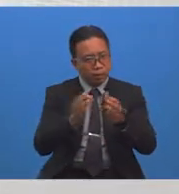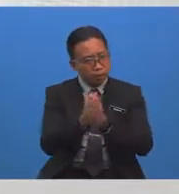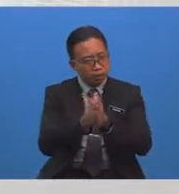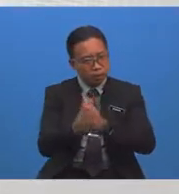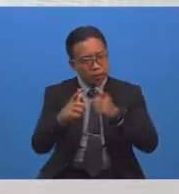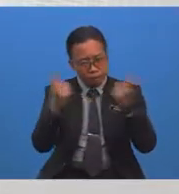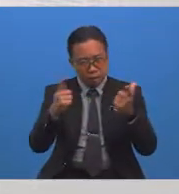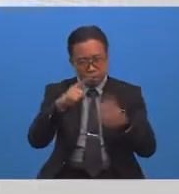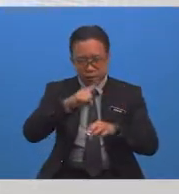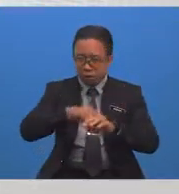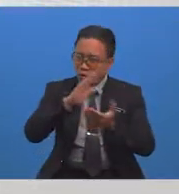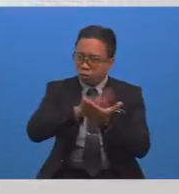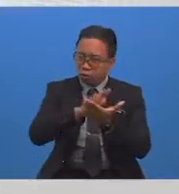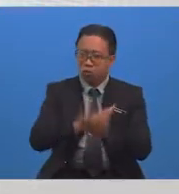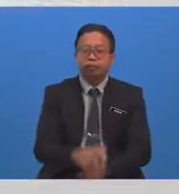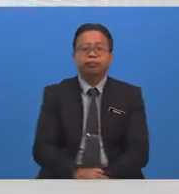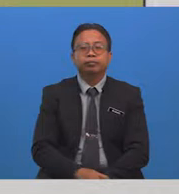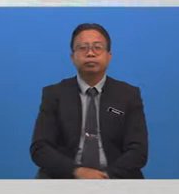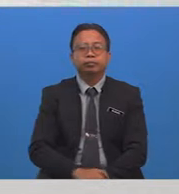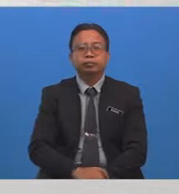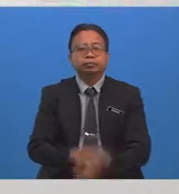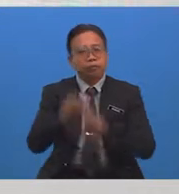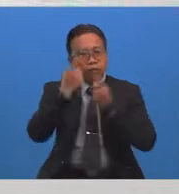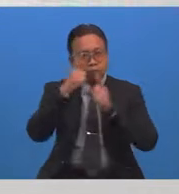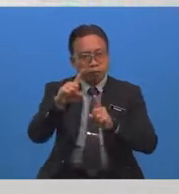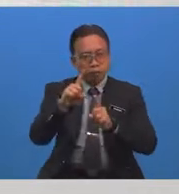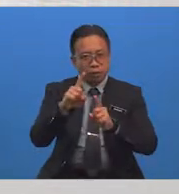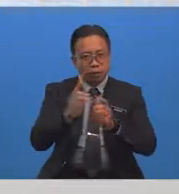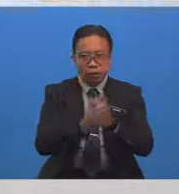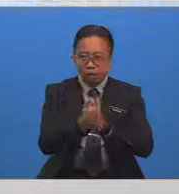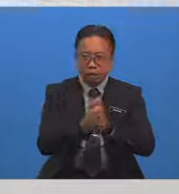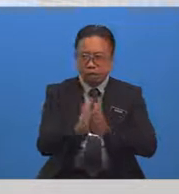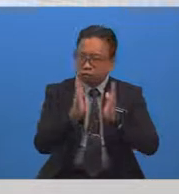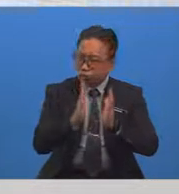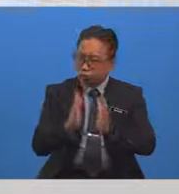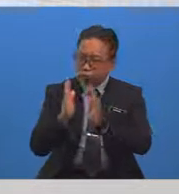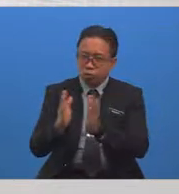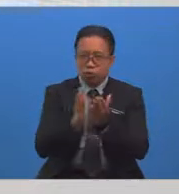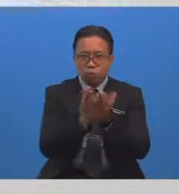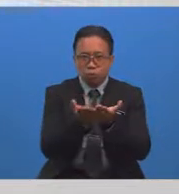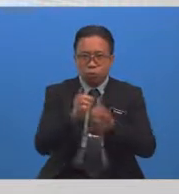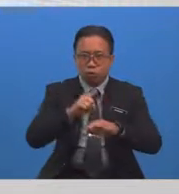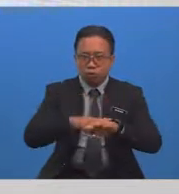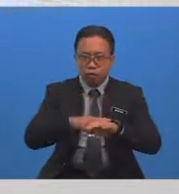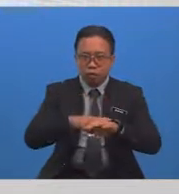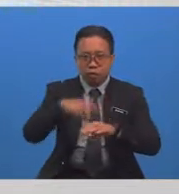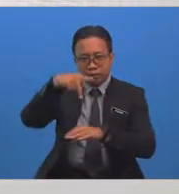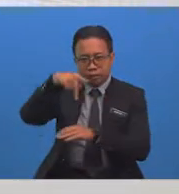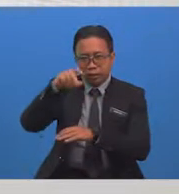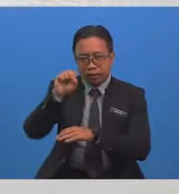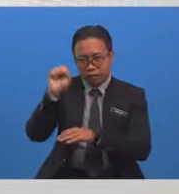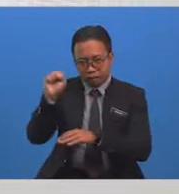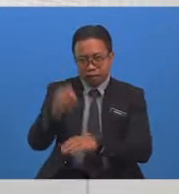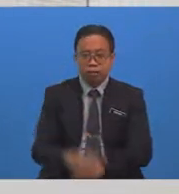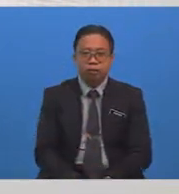yang lain di sekolah jawabannya rajin menyusun buku Deedat pusat sumbu